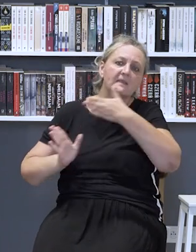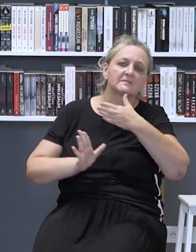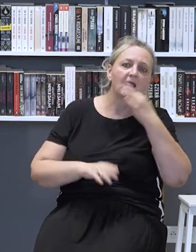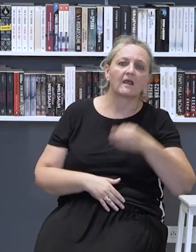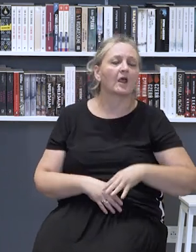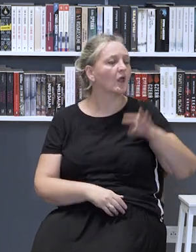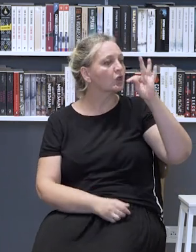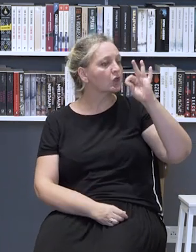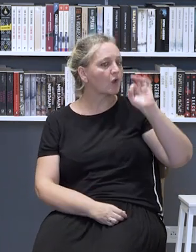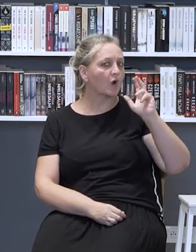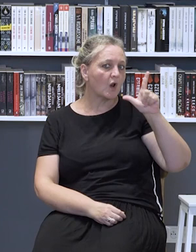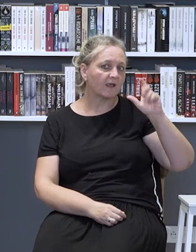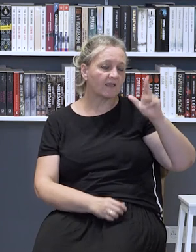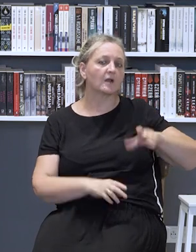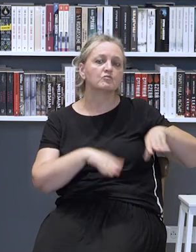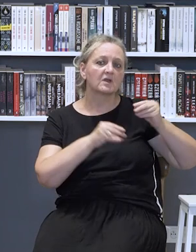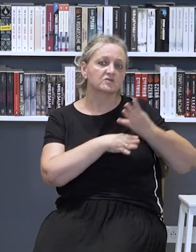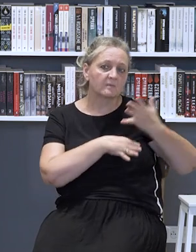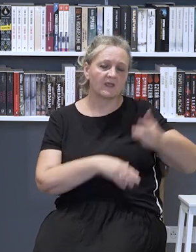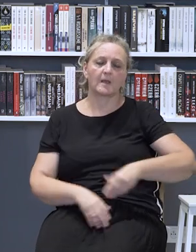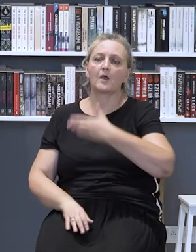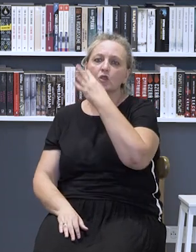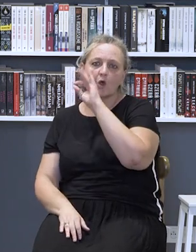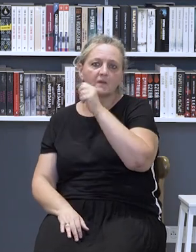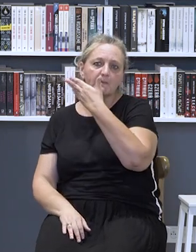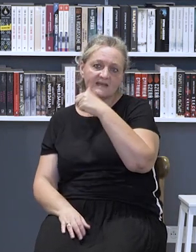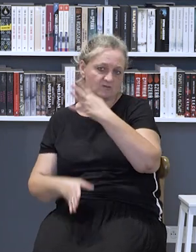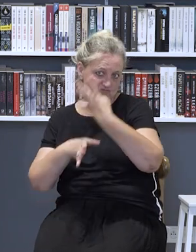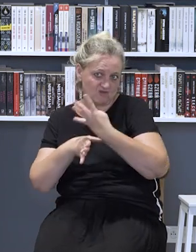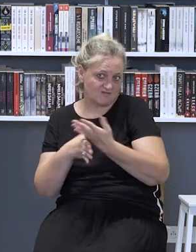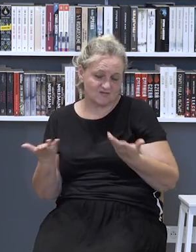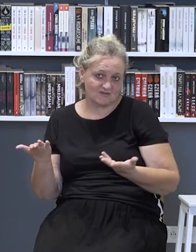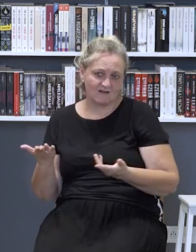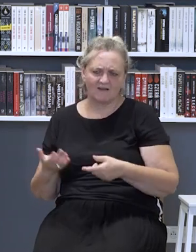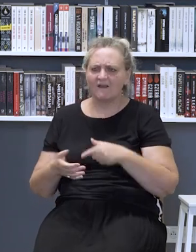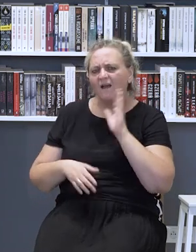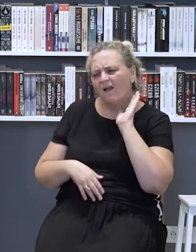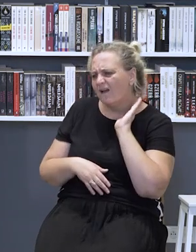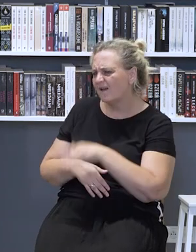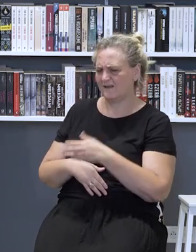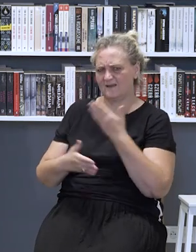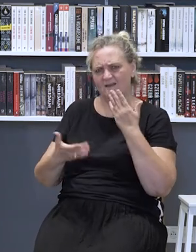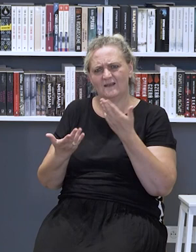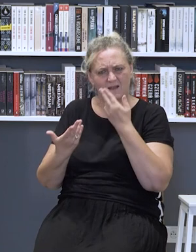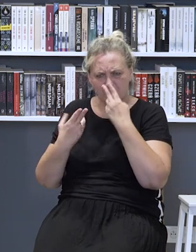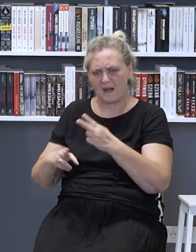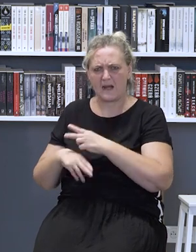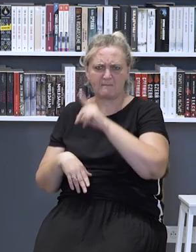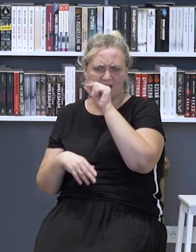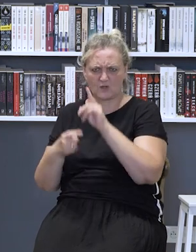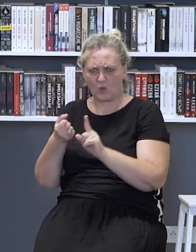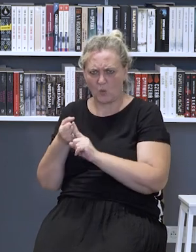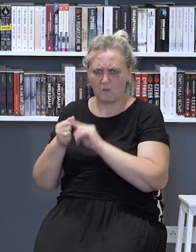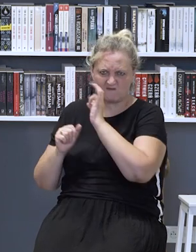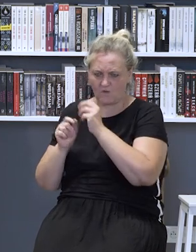miał 45, Toni Morrison 40. Dobrze się wpisuje. Nie zaglądajmy do peseli jakby